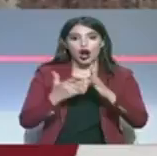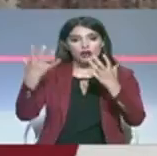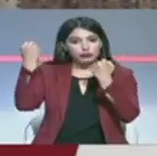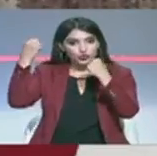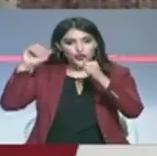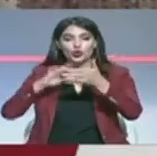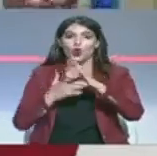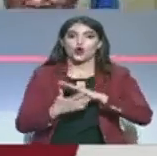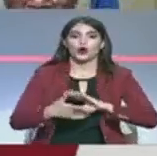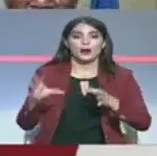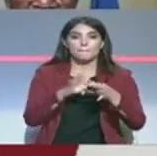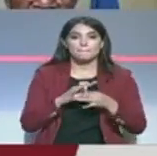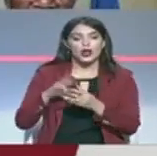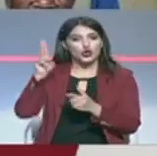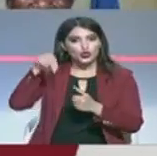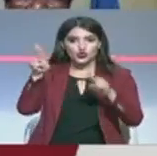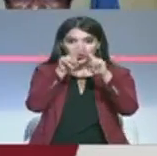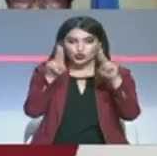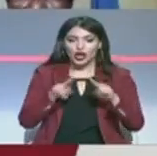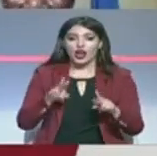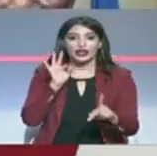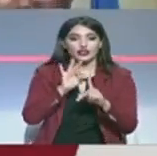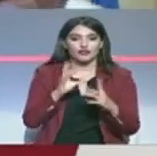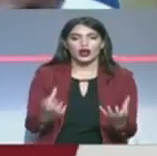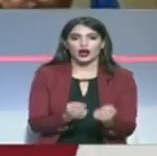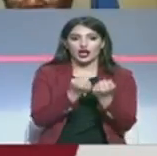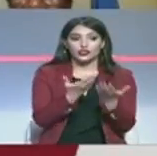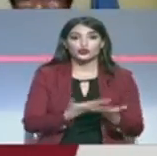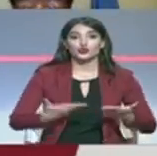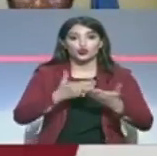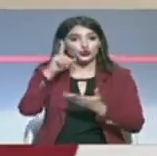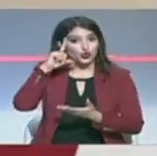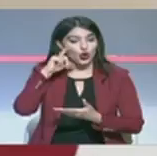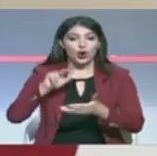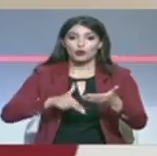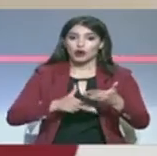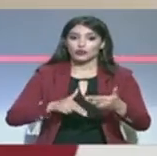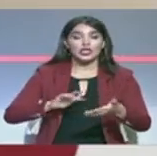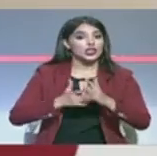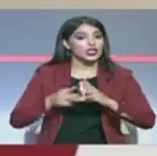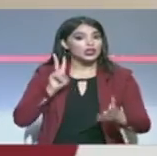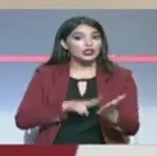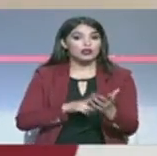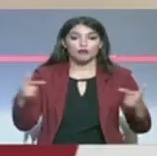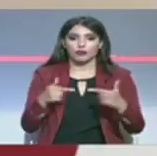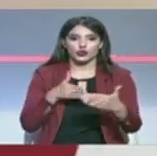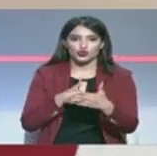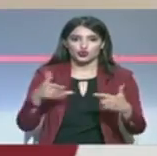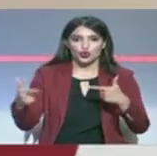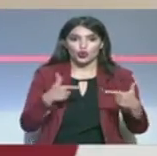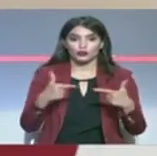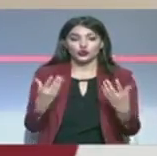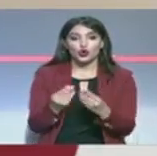على الصعيدين الدولي والأممي لحل النزاع في ليبيا وتثبيت اتفاق وقف إطلاق النار، تبدو في مقابل